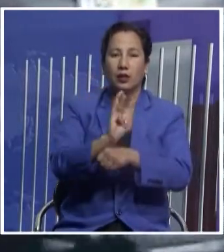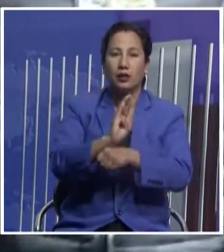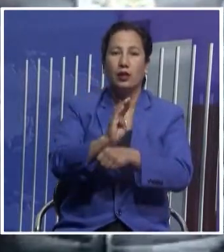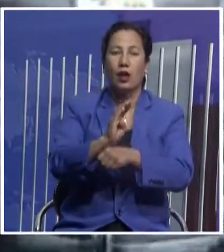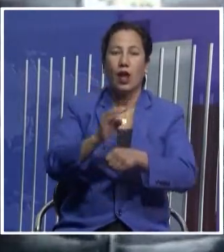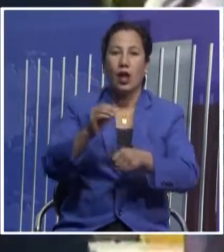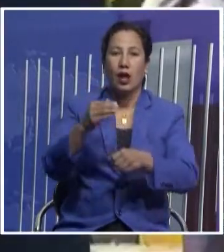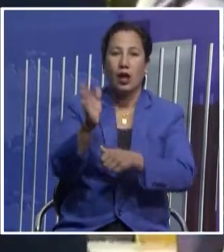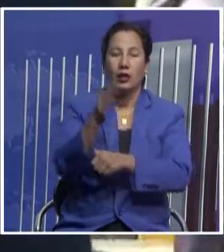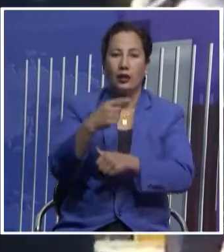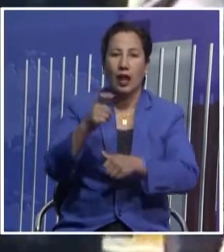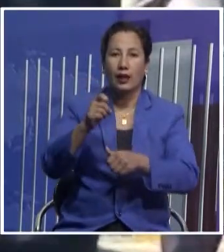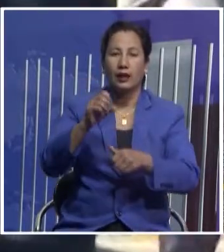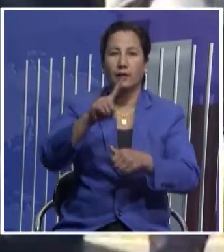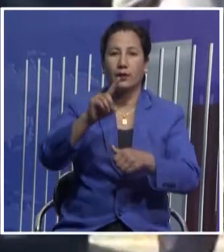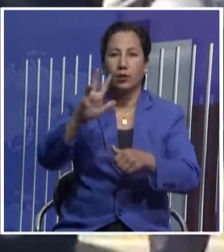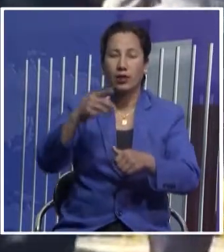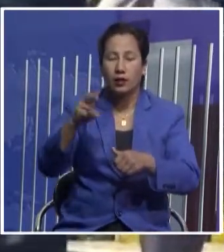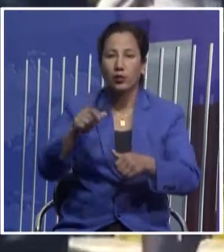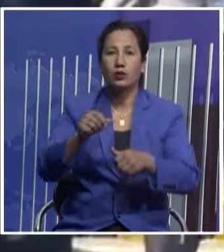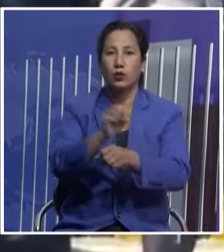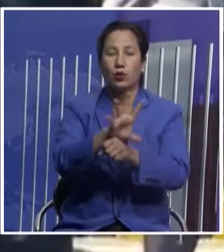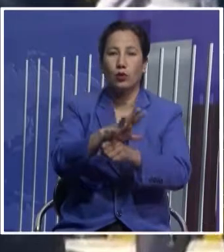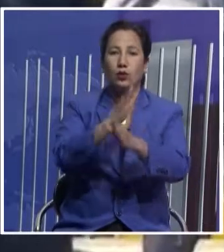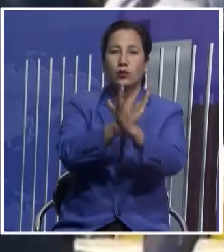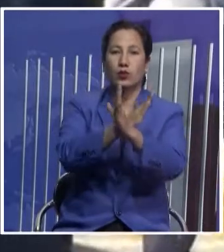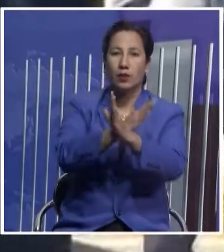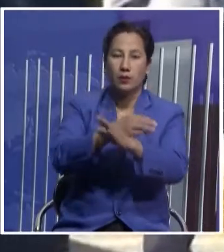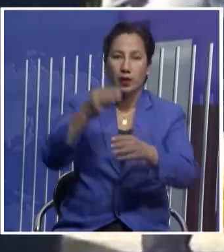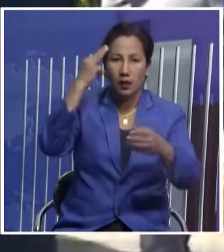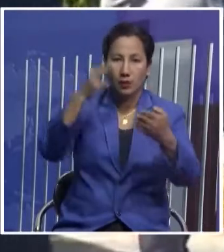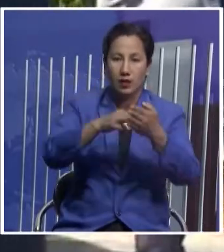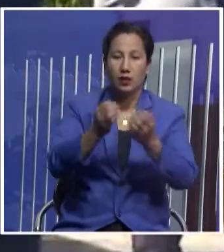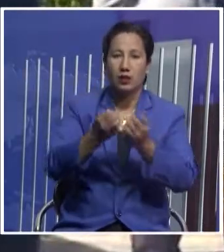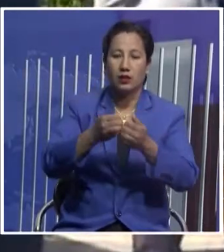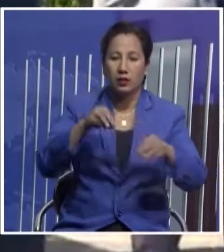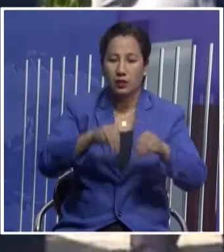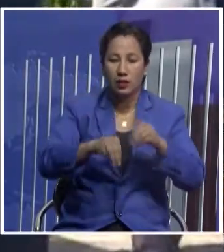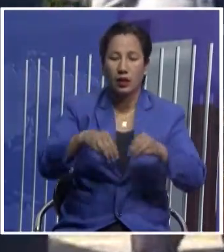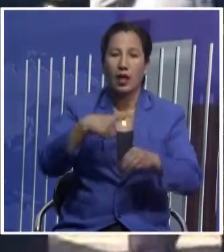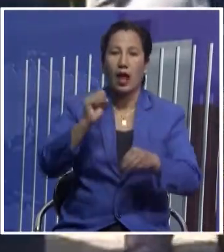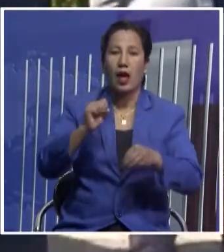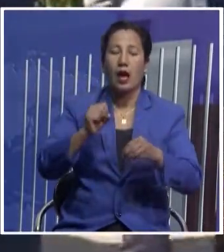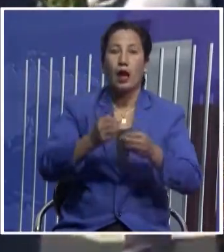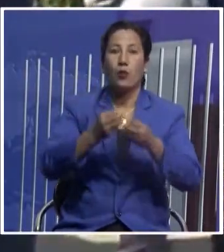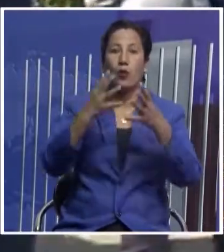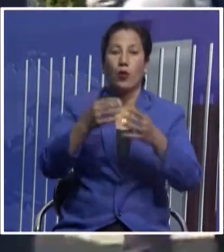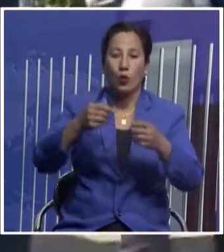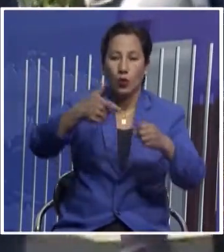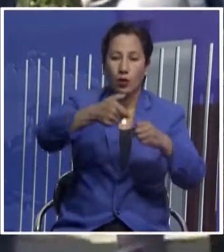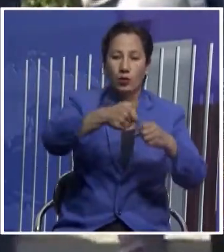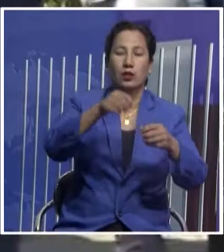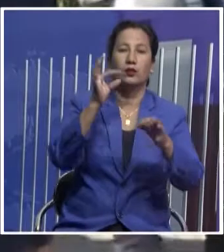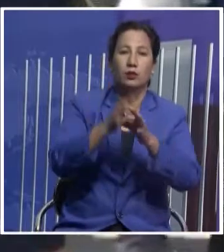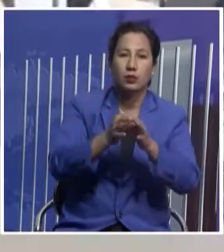छ कोभिड-19 महामारीको सम्भावित जोखिमलाई मध्यनजर गर्दै मतदाताका लागि फुलबडी सेनिटाइजको